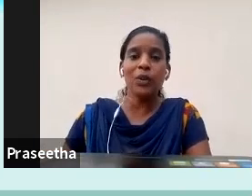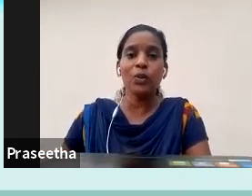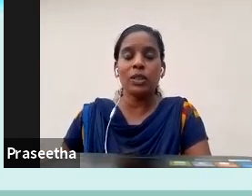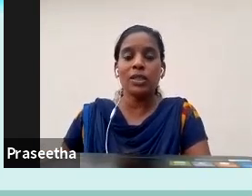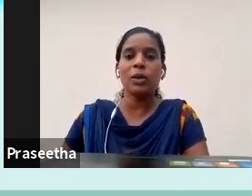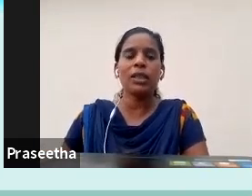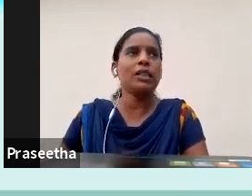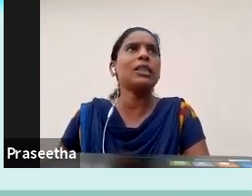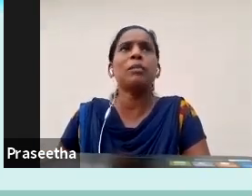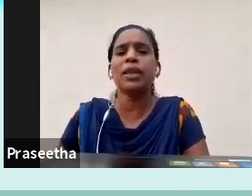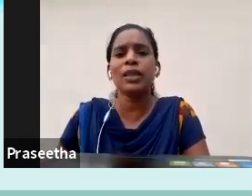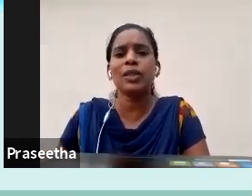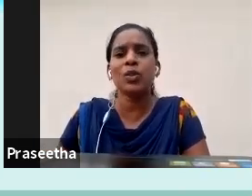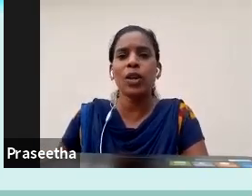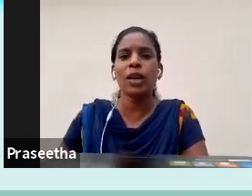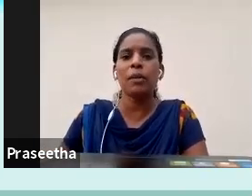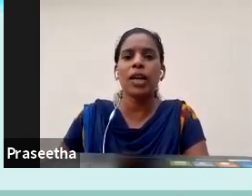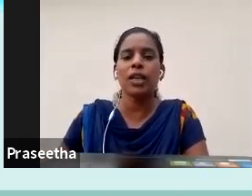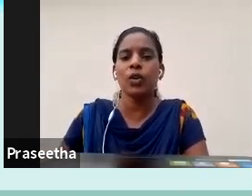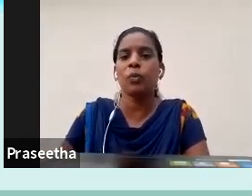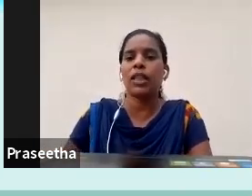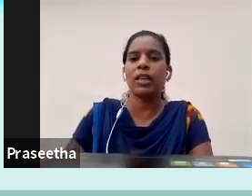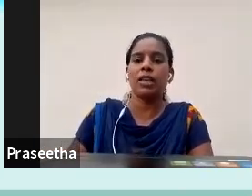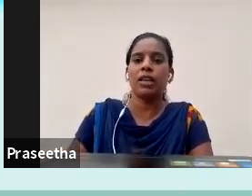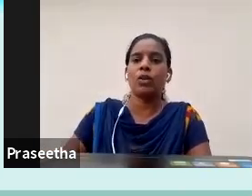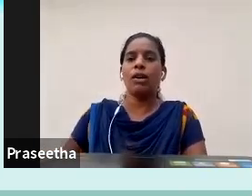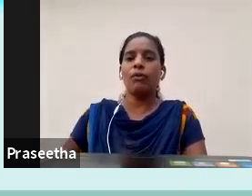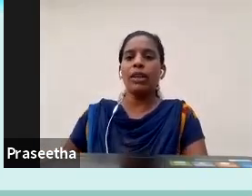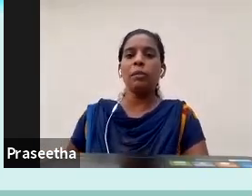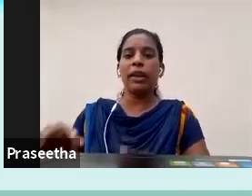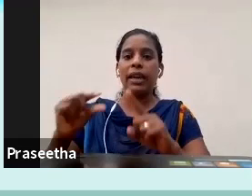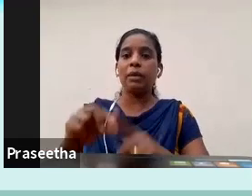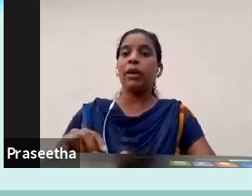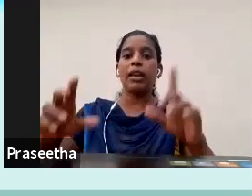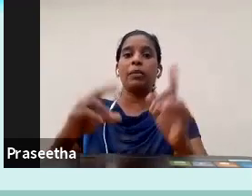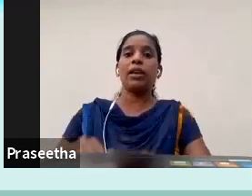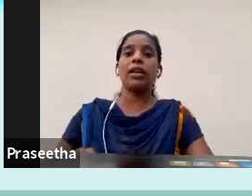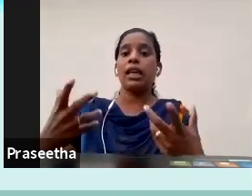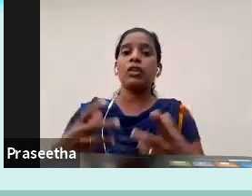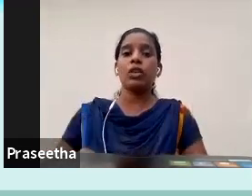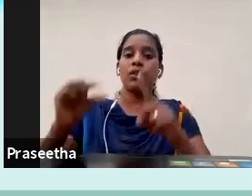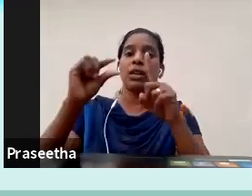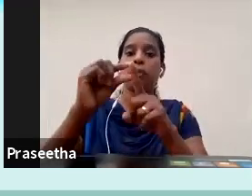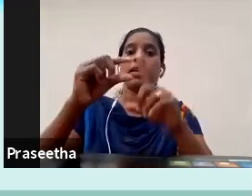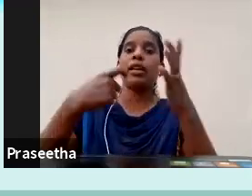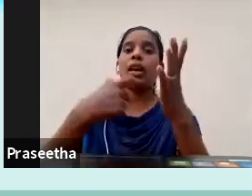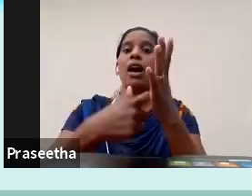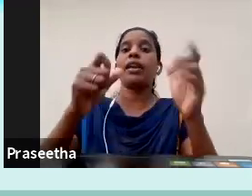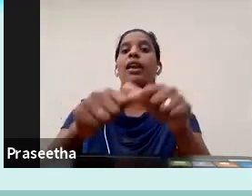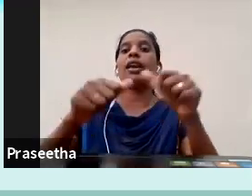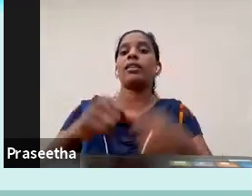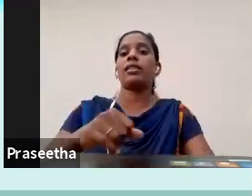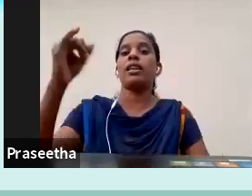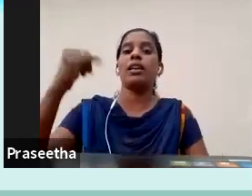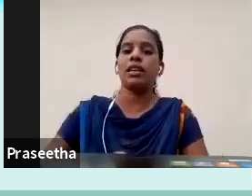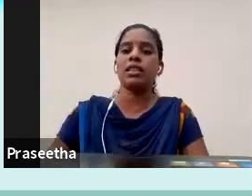പിന്നെ ഒരു രസം എന്ന് പറയുന്നത്, നമ്മള് സ്കൂളിലെ മക്കൾക്ക് ഒരു പ്രത്യേകത ഉണ്ട് കേട്ടോ, അവര് ഈ പേര്, ഇപ്പൊ എന്റെ പേര് എന്താന്ന് ചോദിച്ചാൽ അവർക്ക് പി ആർ